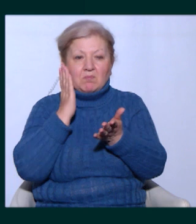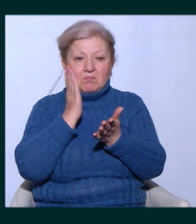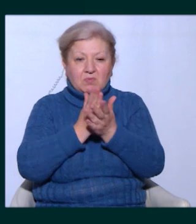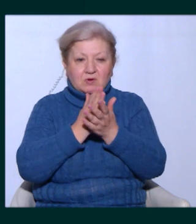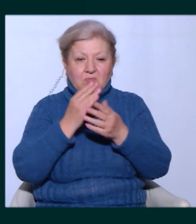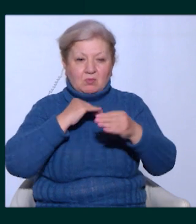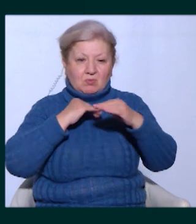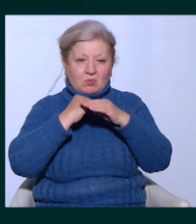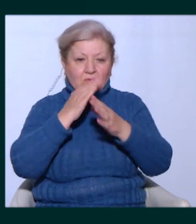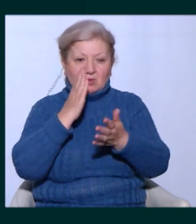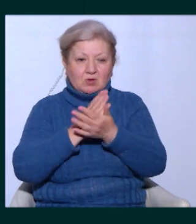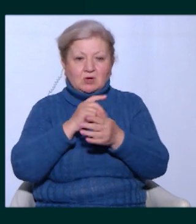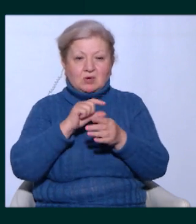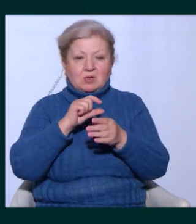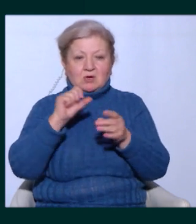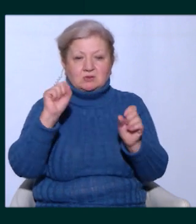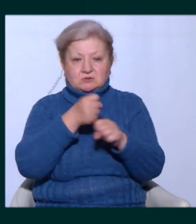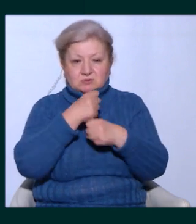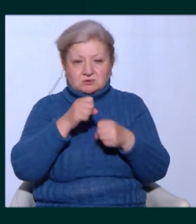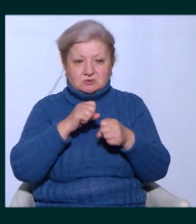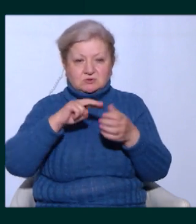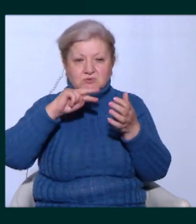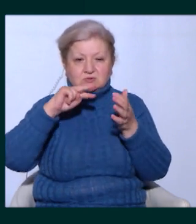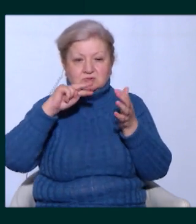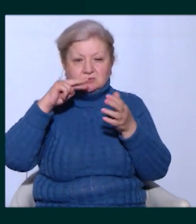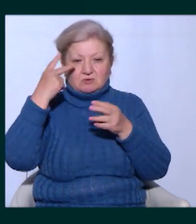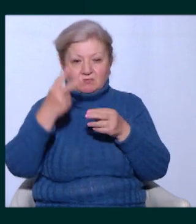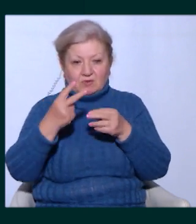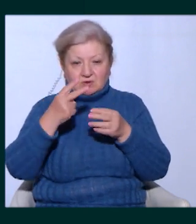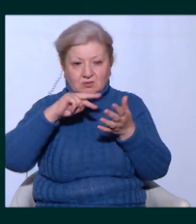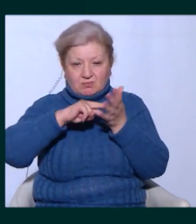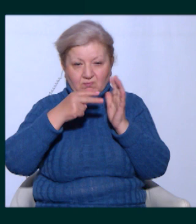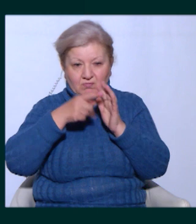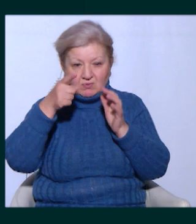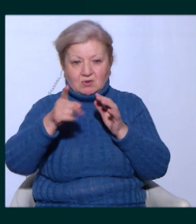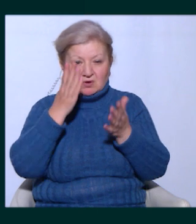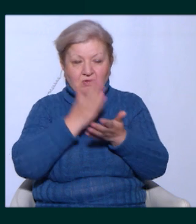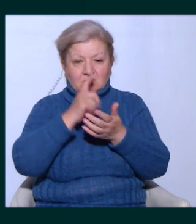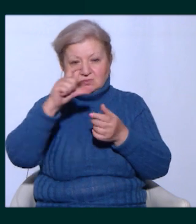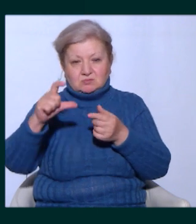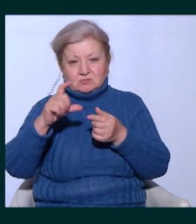პროპორციულია სიჩქარის კვადრატის და უკუპროპორციულია რადიუსის. ეს ხდება